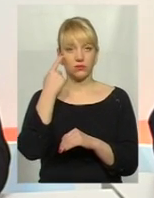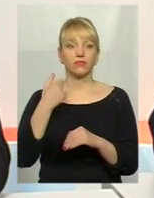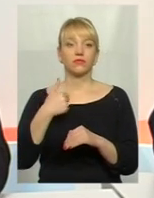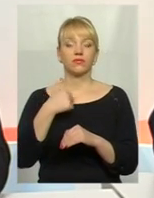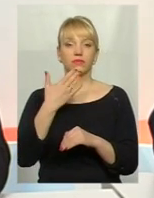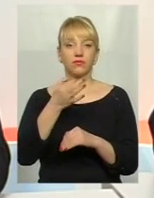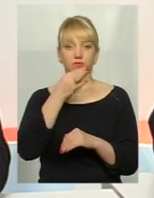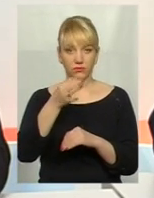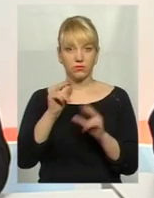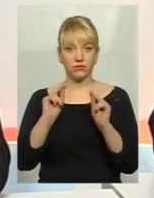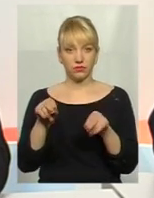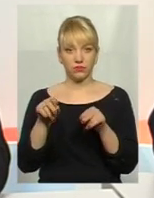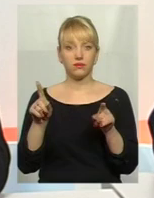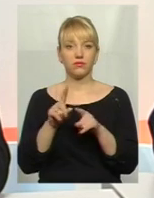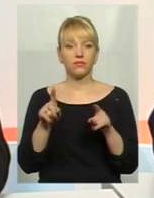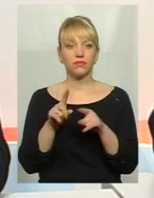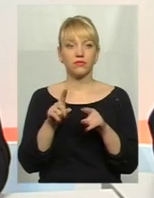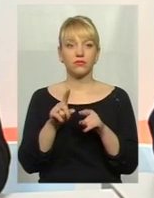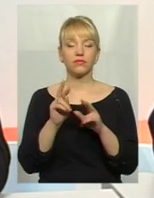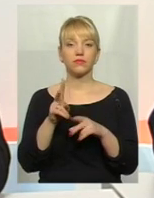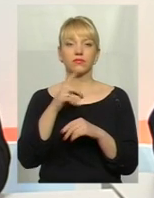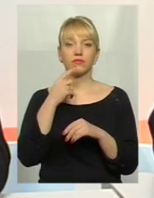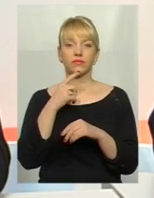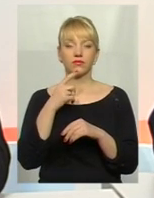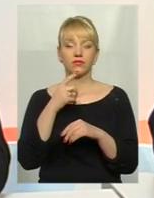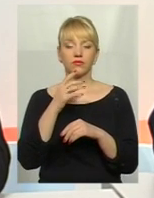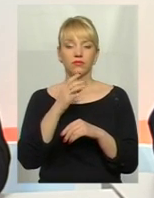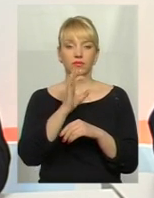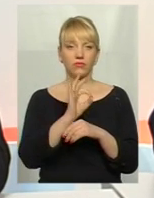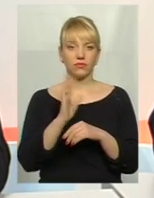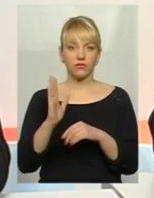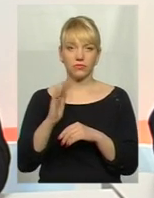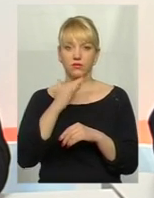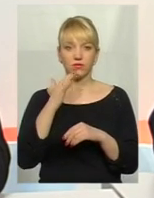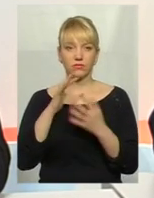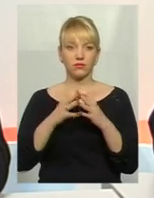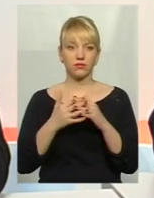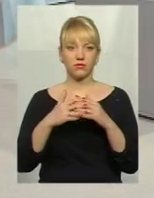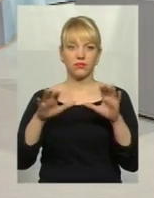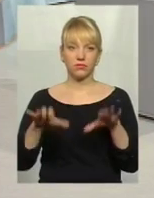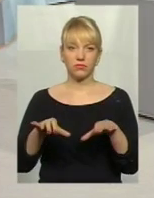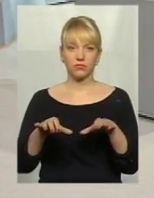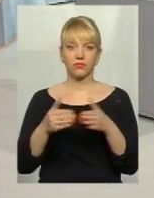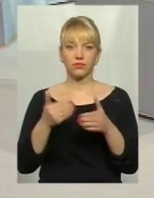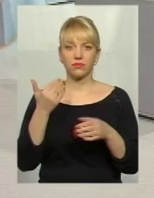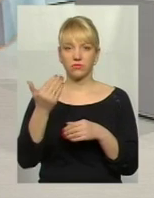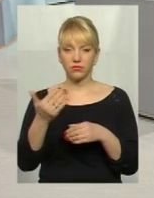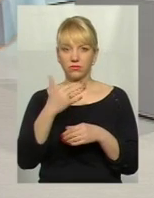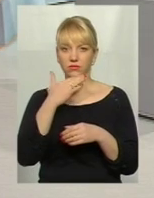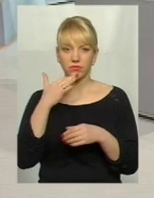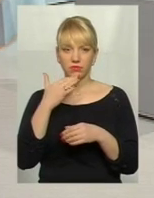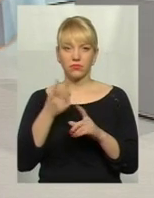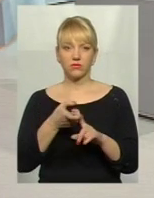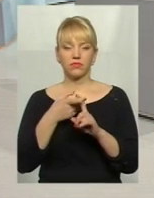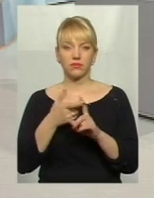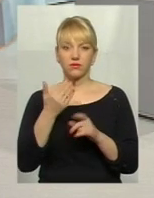скажу відверто, що, так як казав Олександр Володимирович, багато сільських голів, а від них дуже багато залежить, будемо чесними,